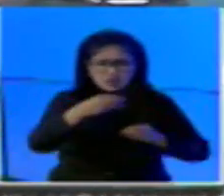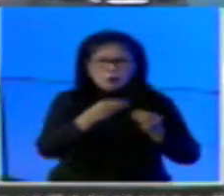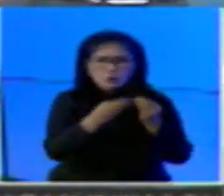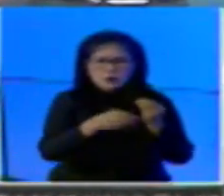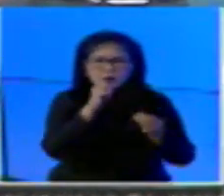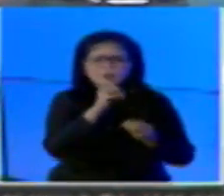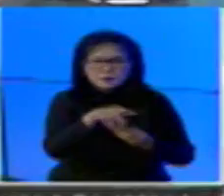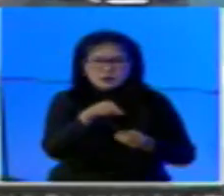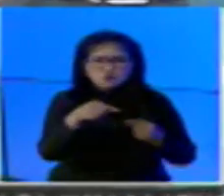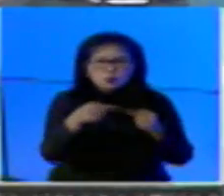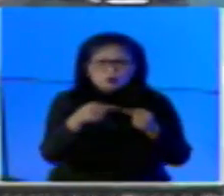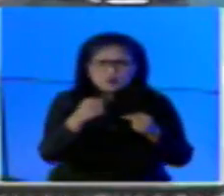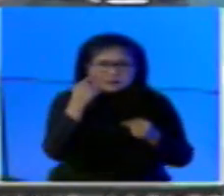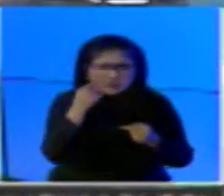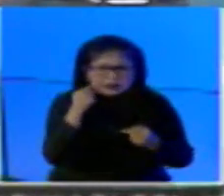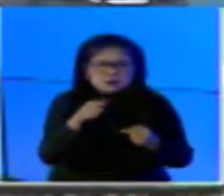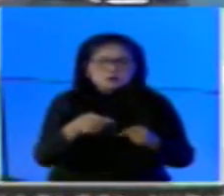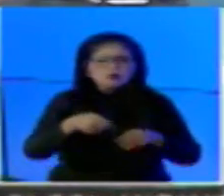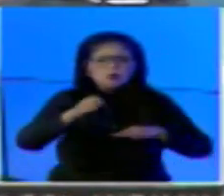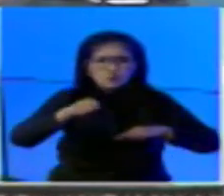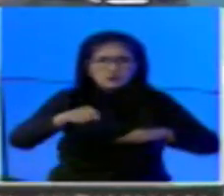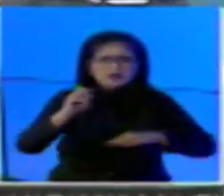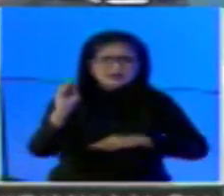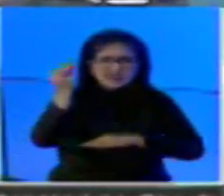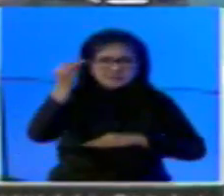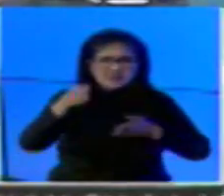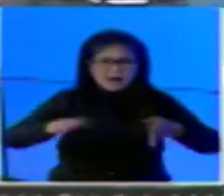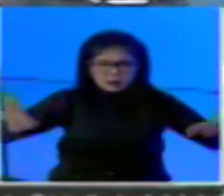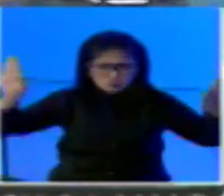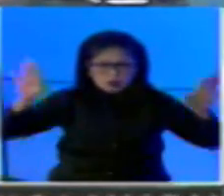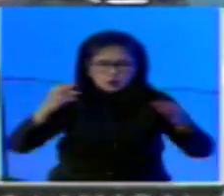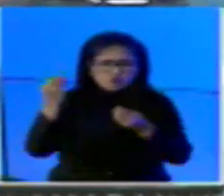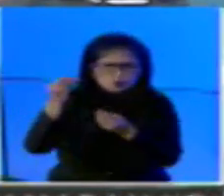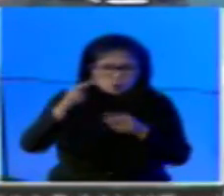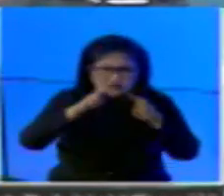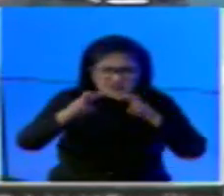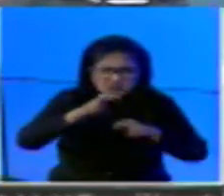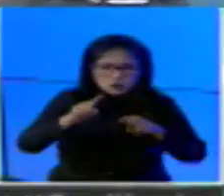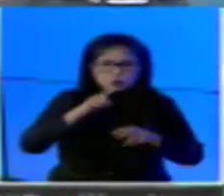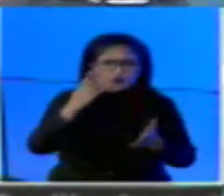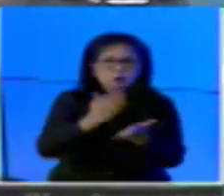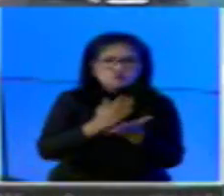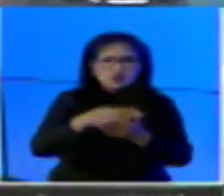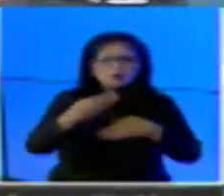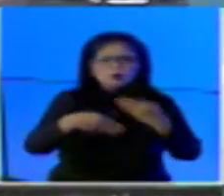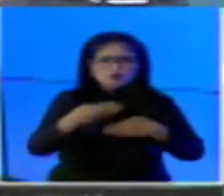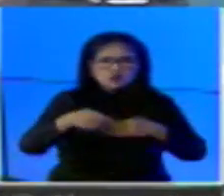sanksi yang akan dijatuhkan terhadap direksi Garuda menunggu penyelidikan serta keputusan akhir dari proses hukum yang